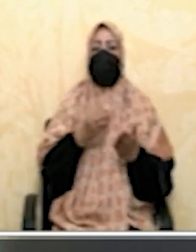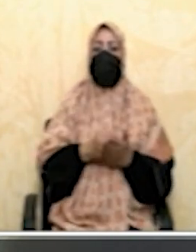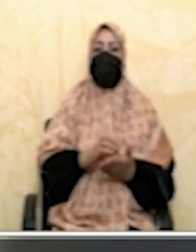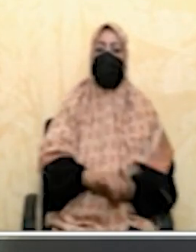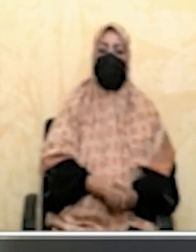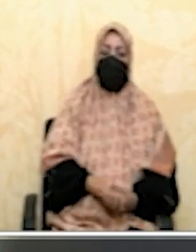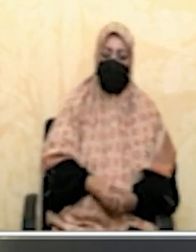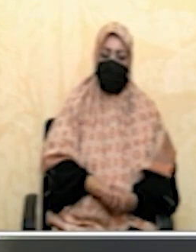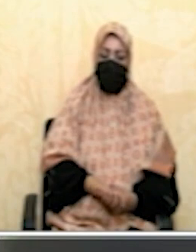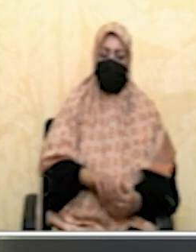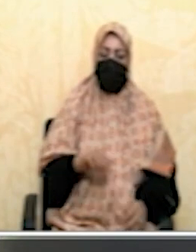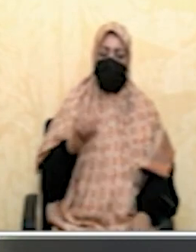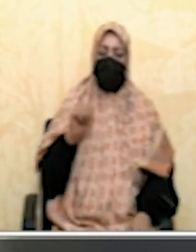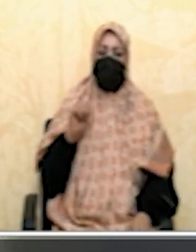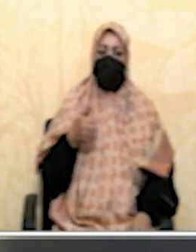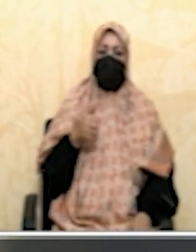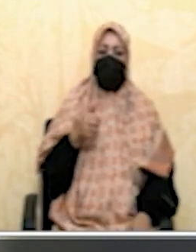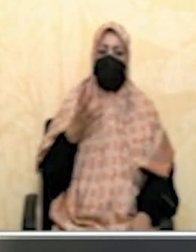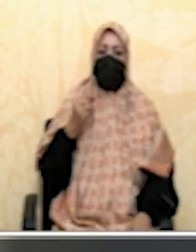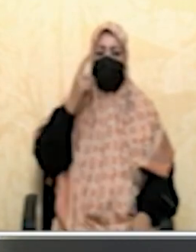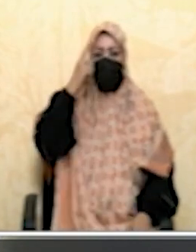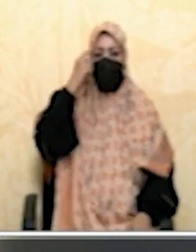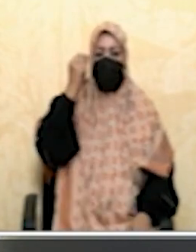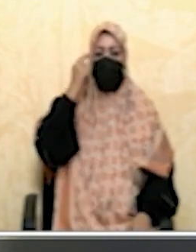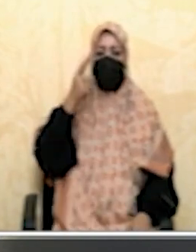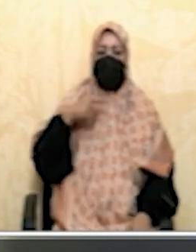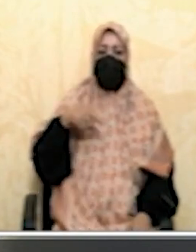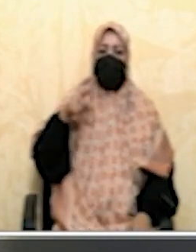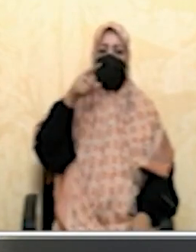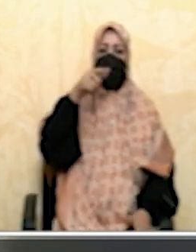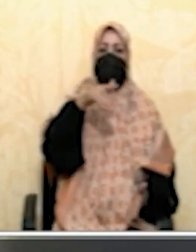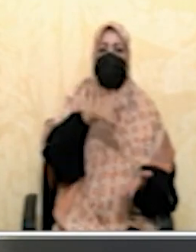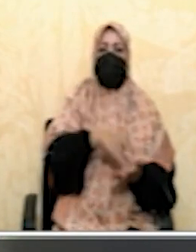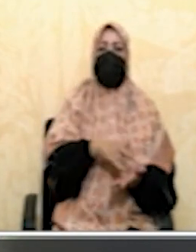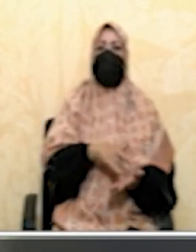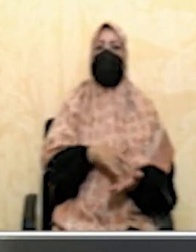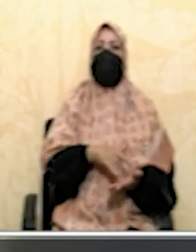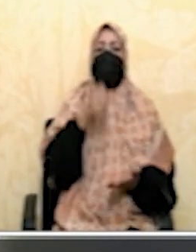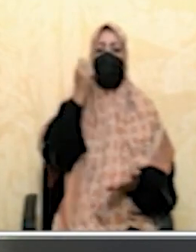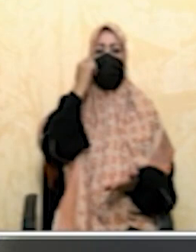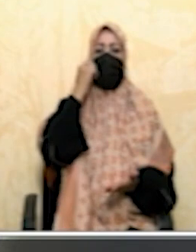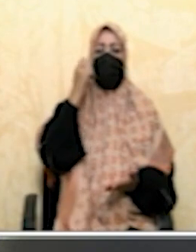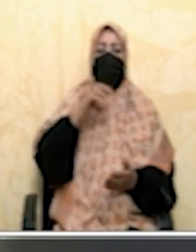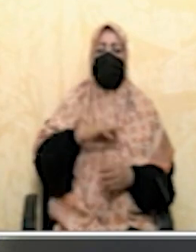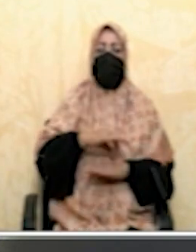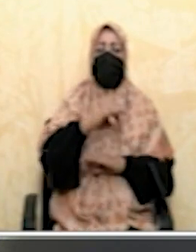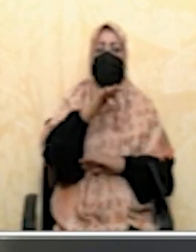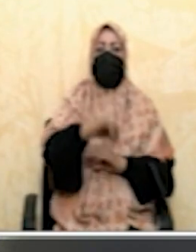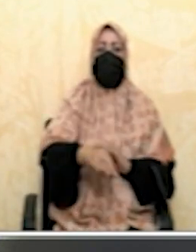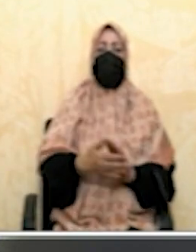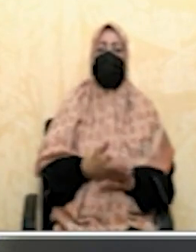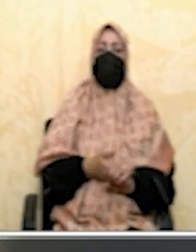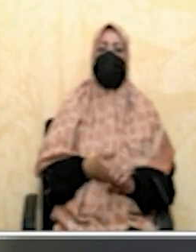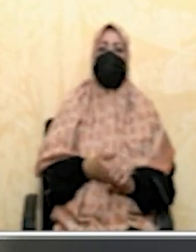اذا وصل لمقر اقامته وفاتته صلاه يعني قصرا يقضيها قصرا شوف قاعده الصلاه